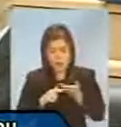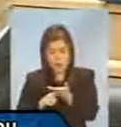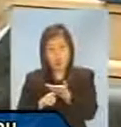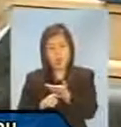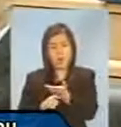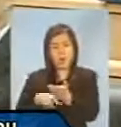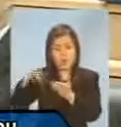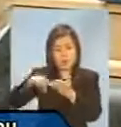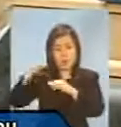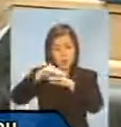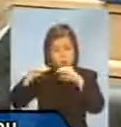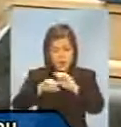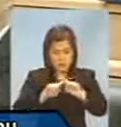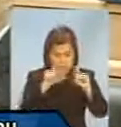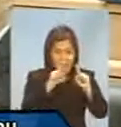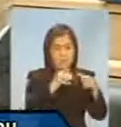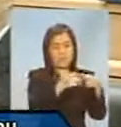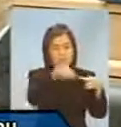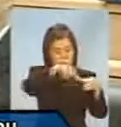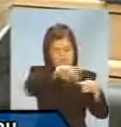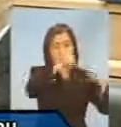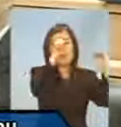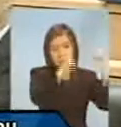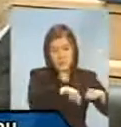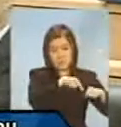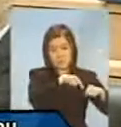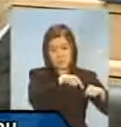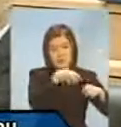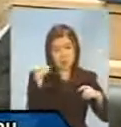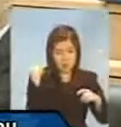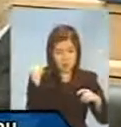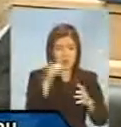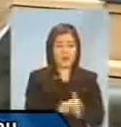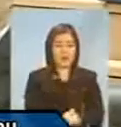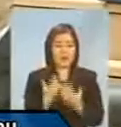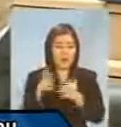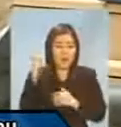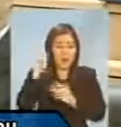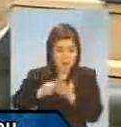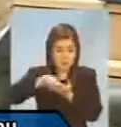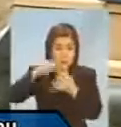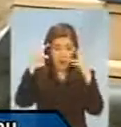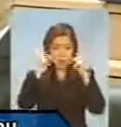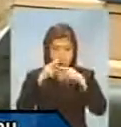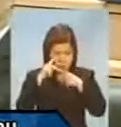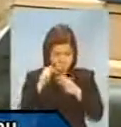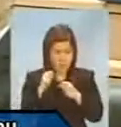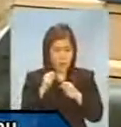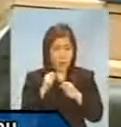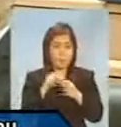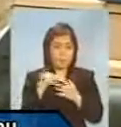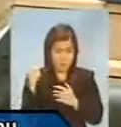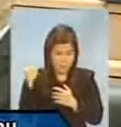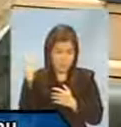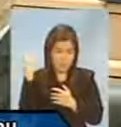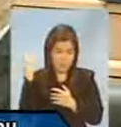ซียนนะซึ่งตรงนี้รัฐบาลก็ยอมรับนะฮะในแง่ของเงินที่ต้องมาใช้หนี้50ปีรวมดอกแล้วเป็น5ล้